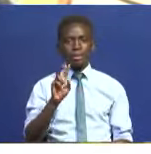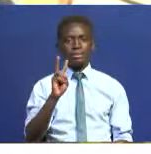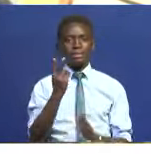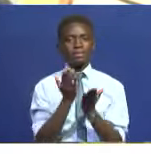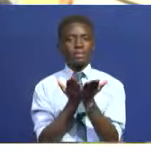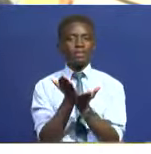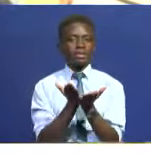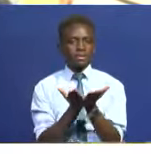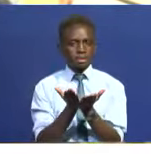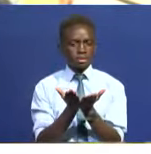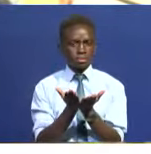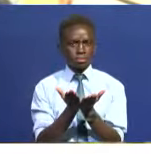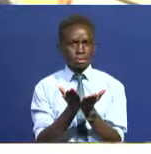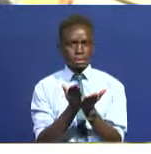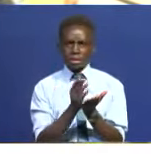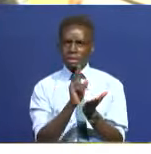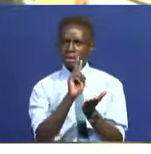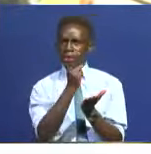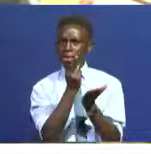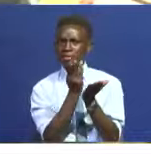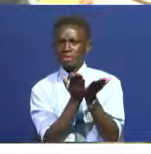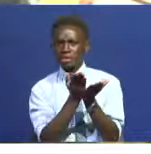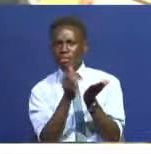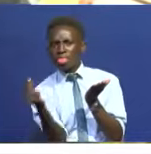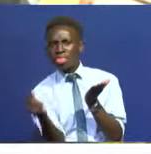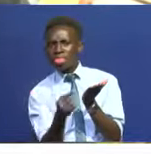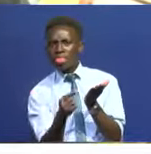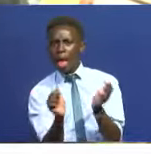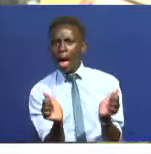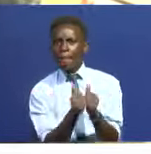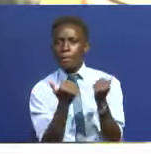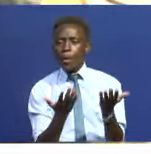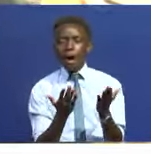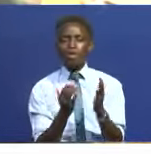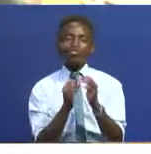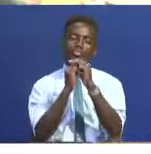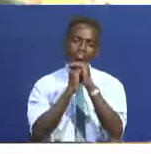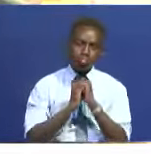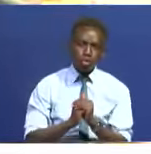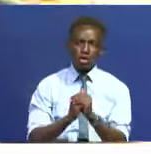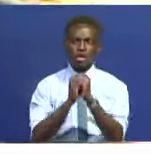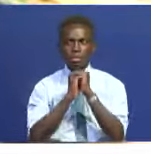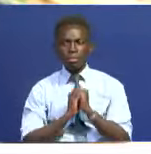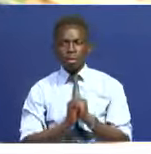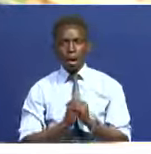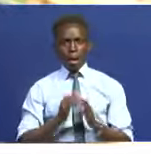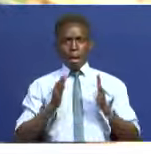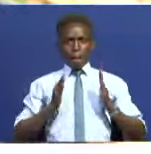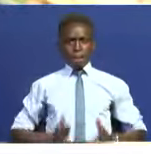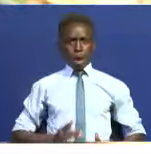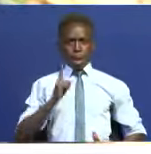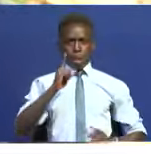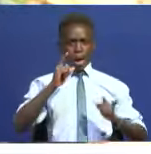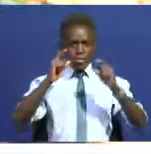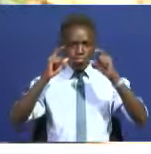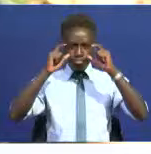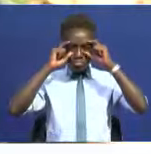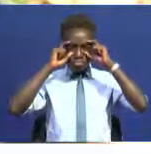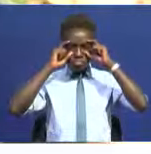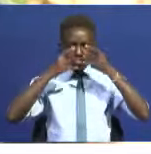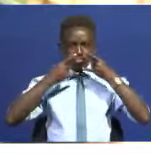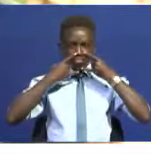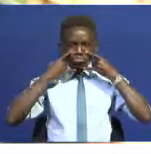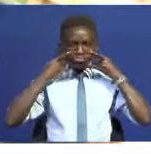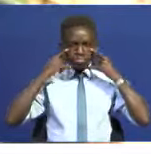Tukiwa tunafanya worship, mja mmoja akaingia ameweka mask na goggles za black. Then kidogo